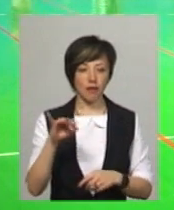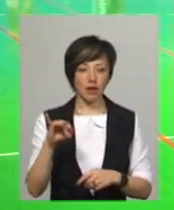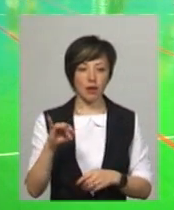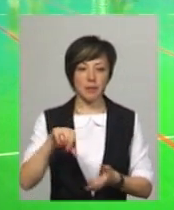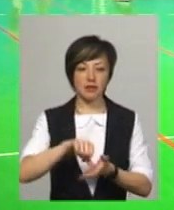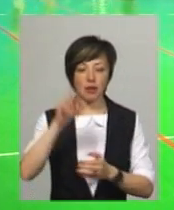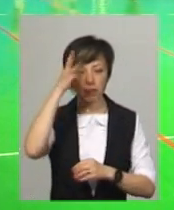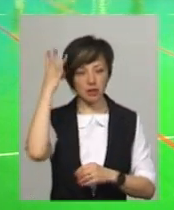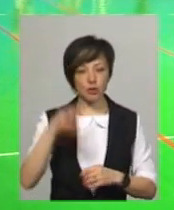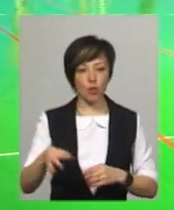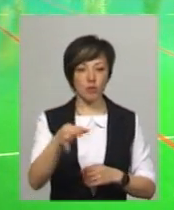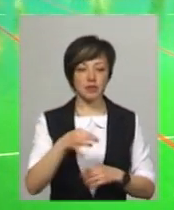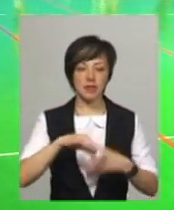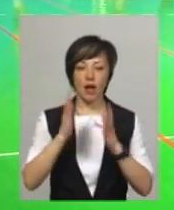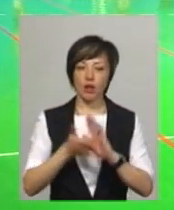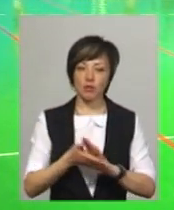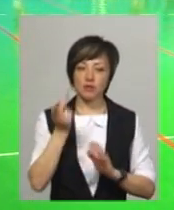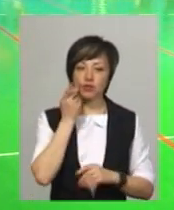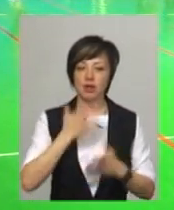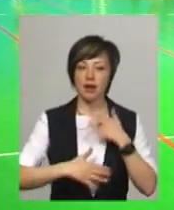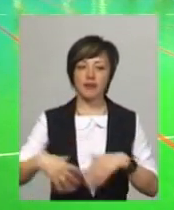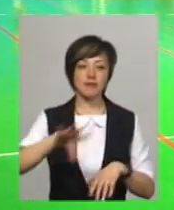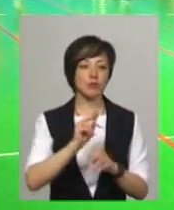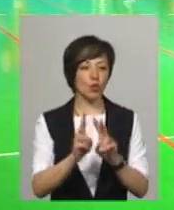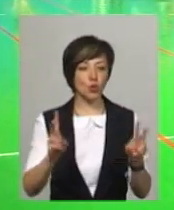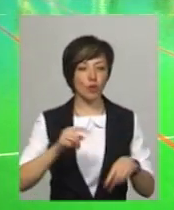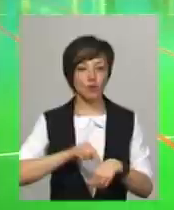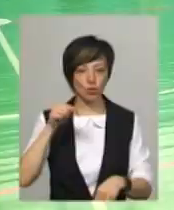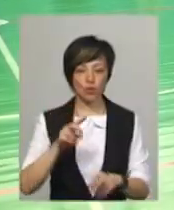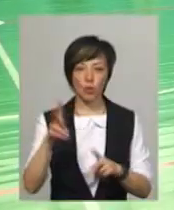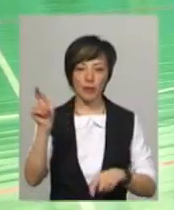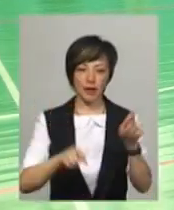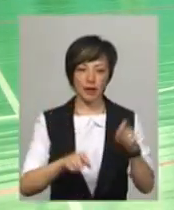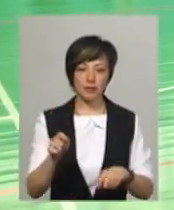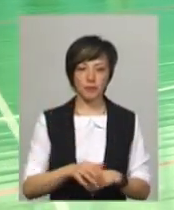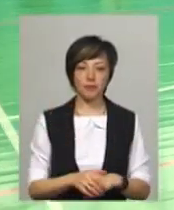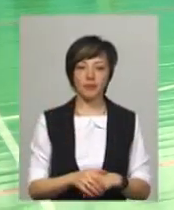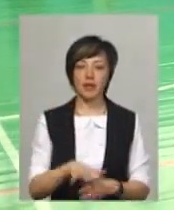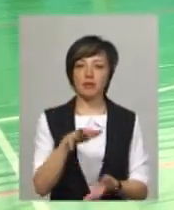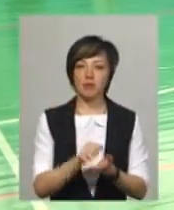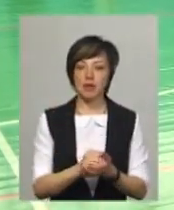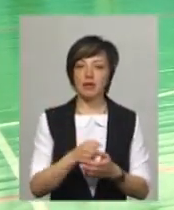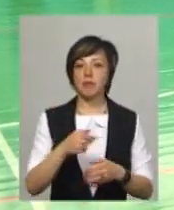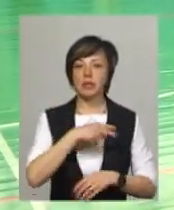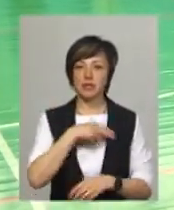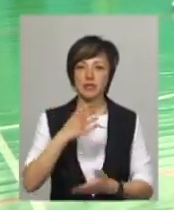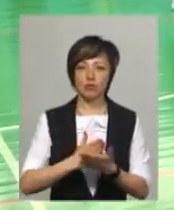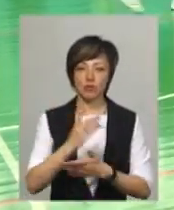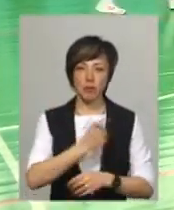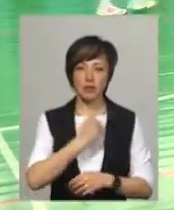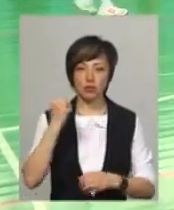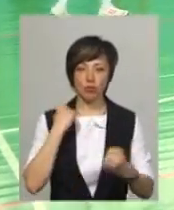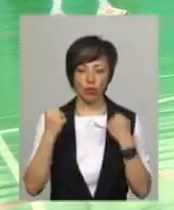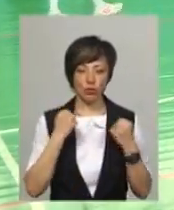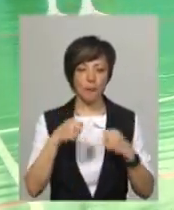представники Хмельницької області. Ну, загалом, ми завжди раді всім, хто відгукнувся, хто приїхав. Змагаються гандболісти на призи заслуженого майстра спорту Лариси